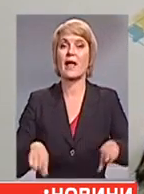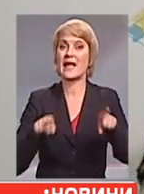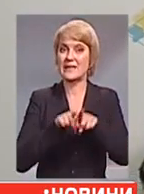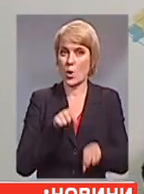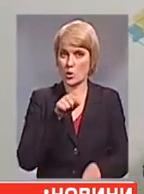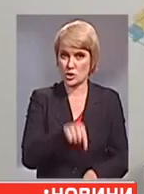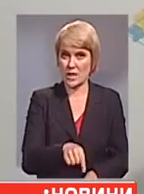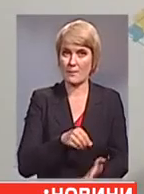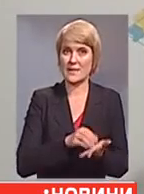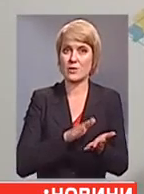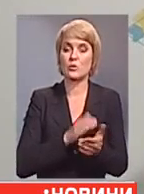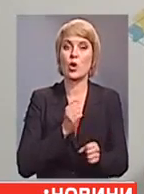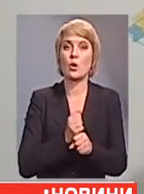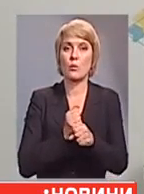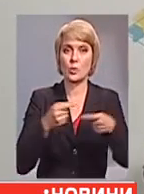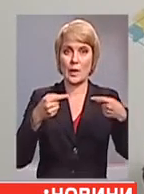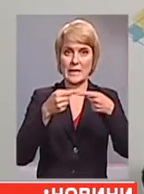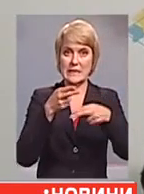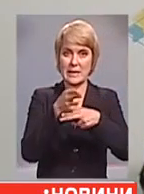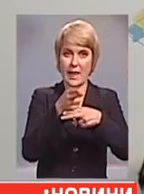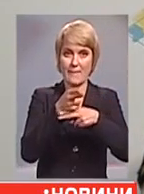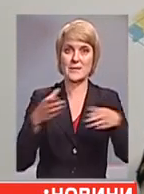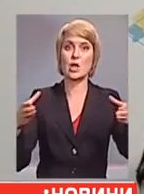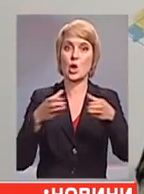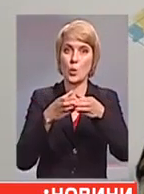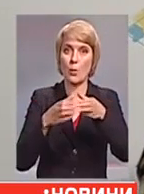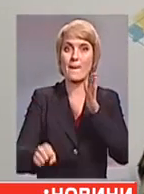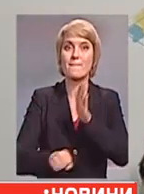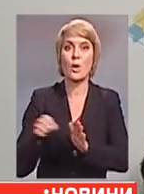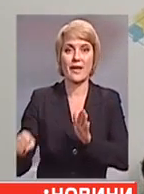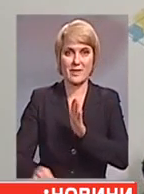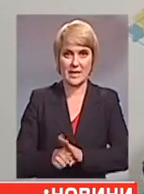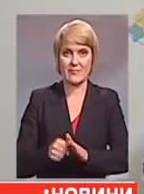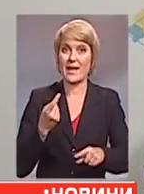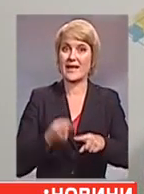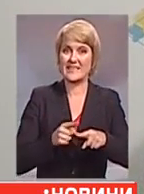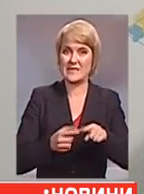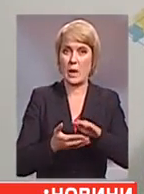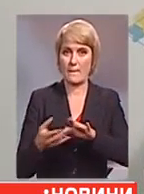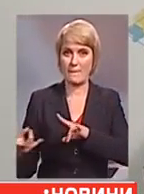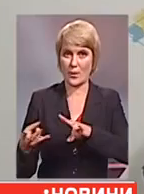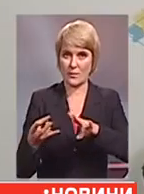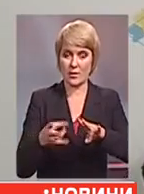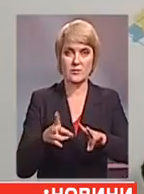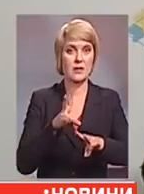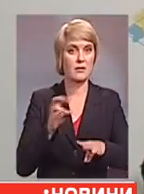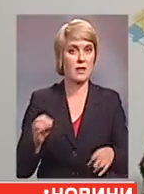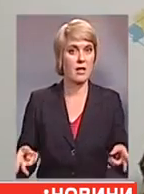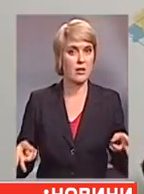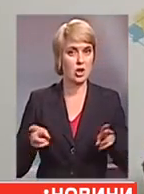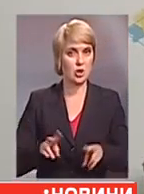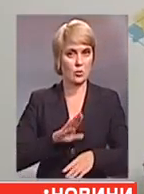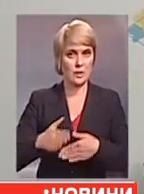роботу снайперських груп бойовиків. Але ці провокації не залишаються непокараними.